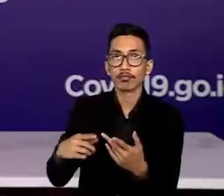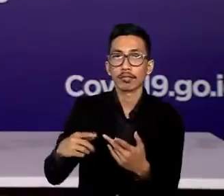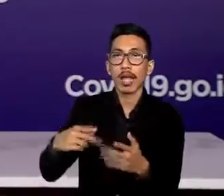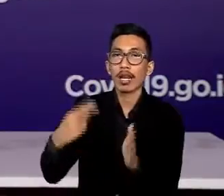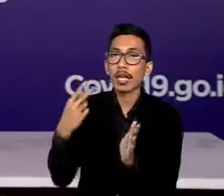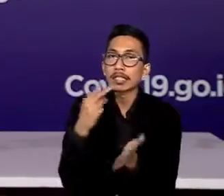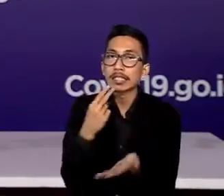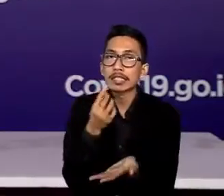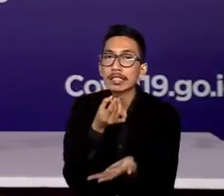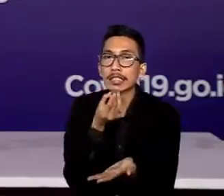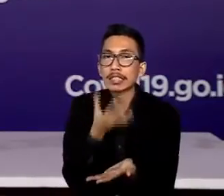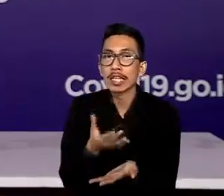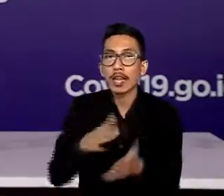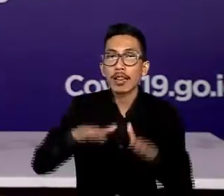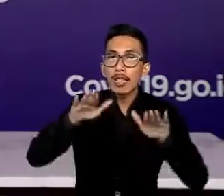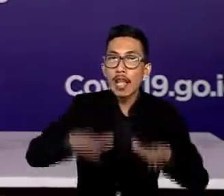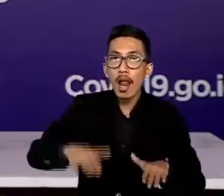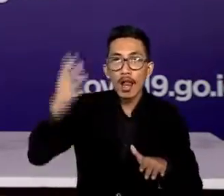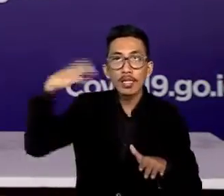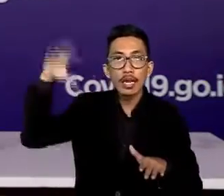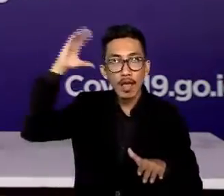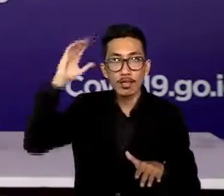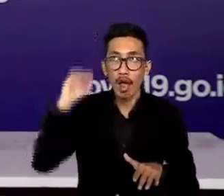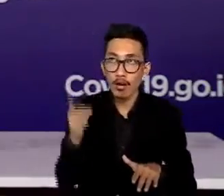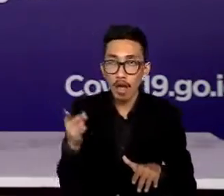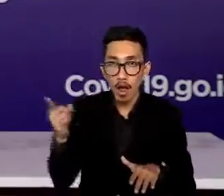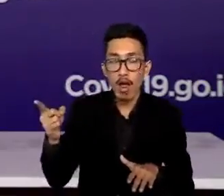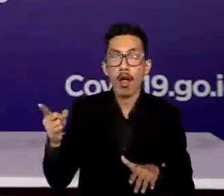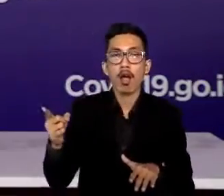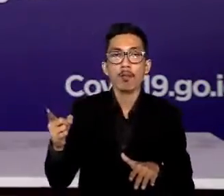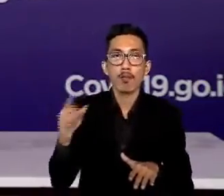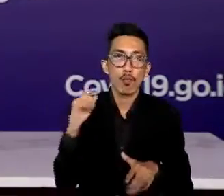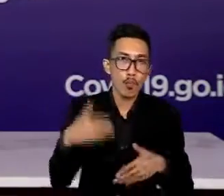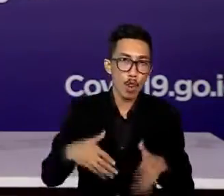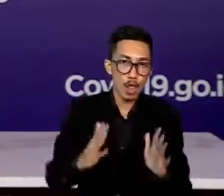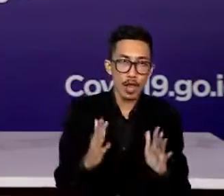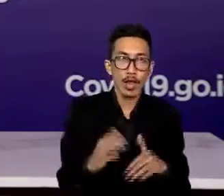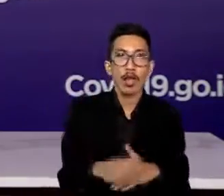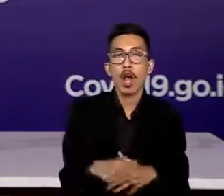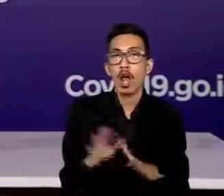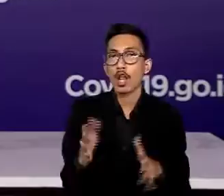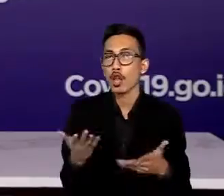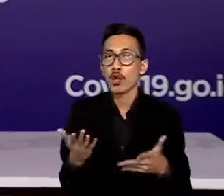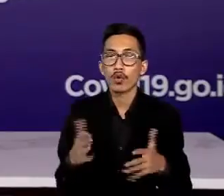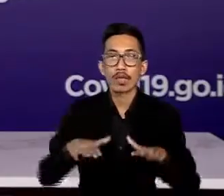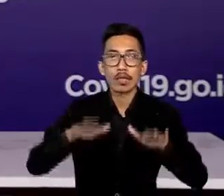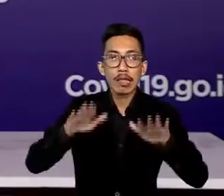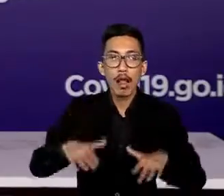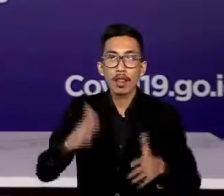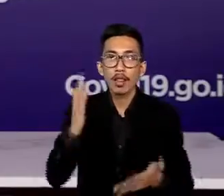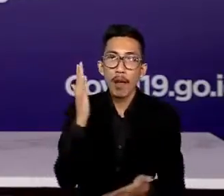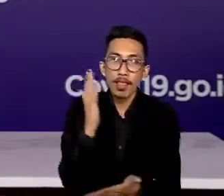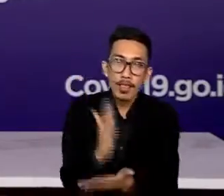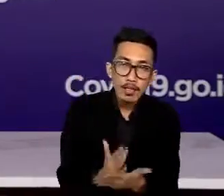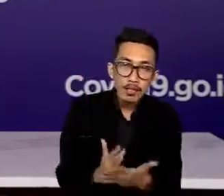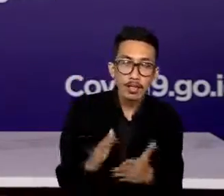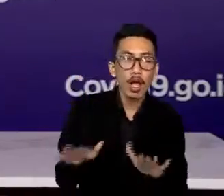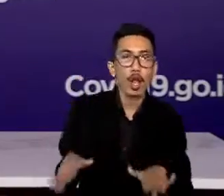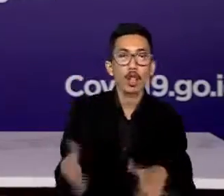diplomatik dan izin tinggal dinas Hai pemegang izin tinggal terbatas dan izin tinggal